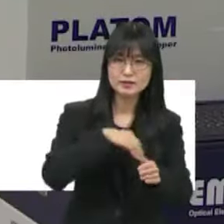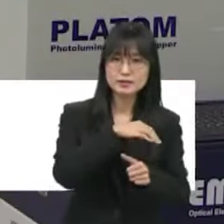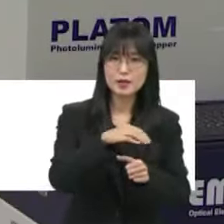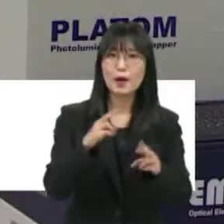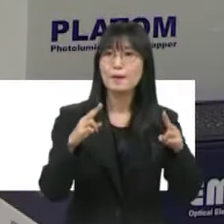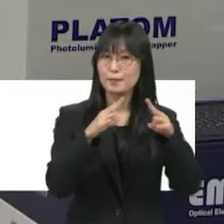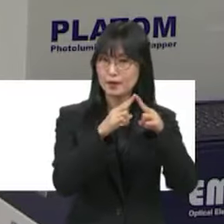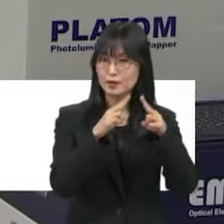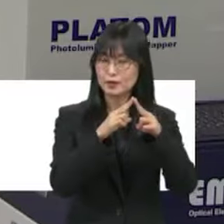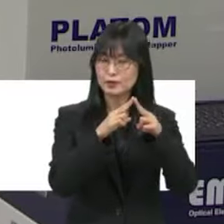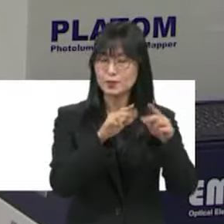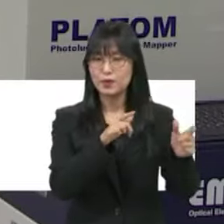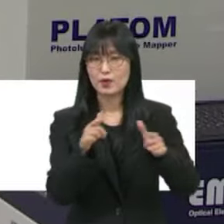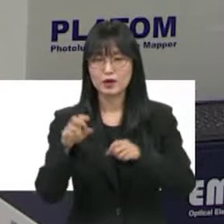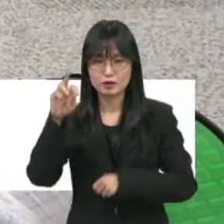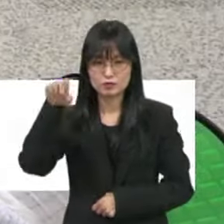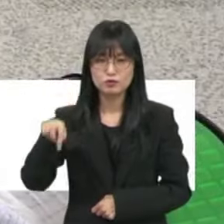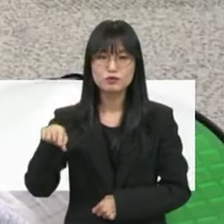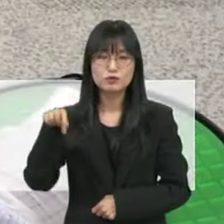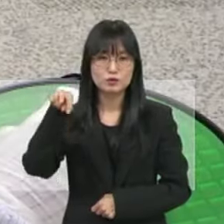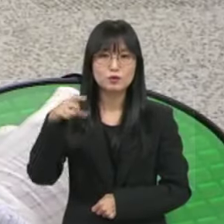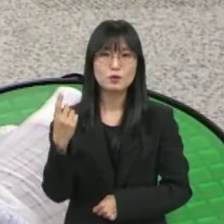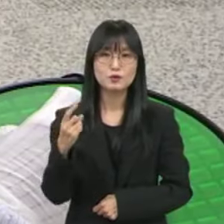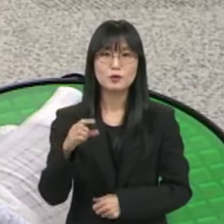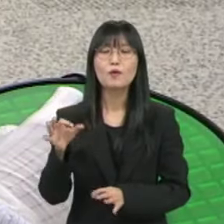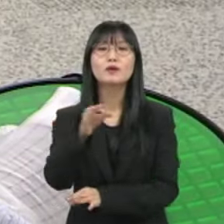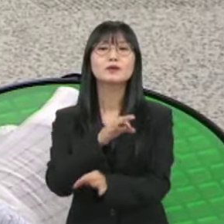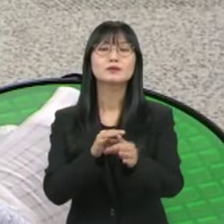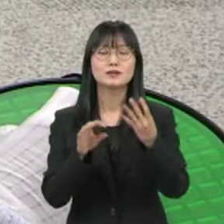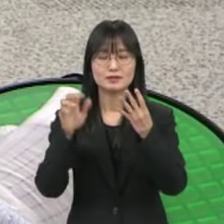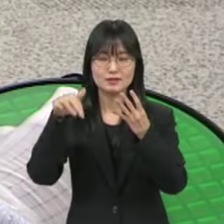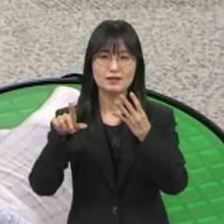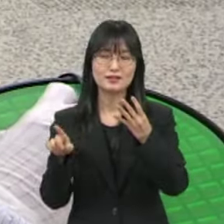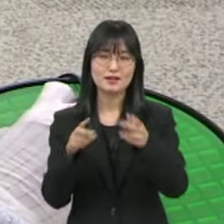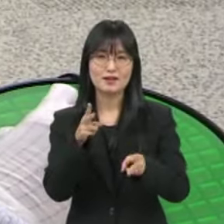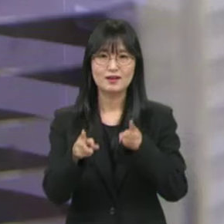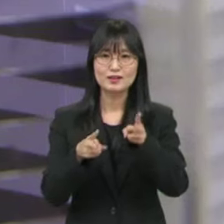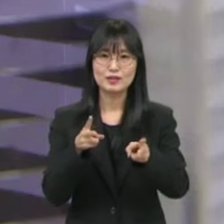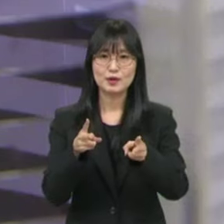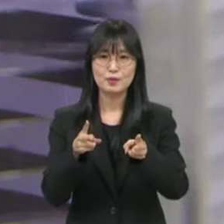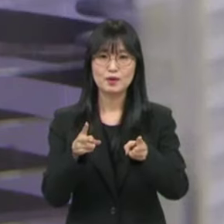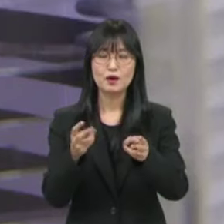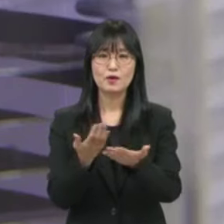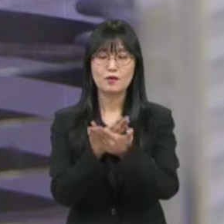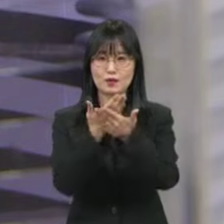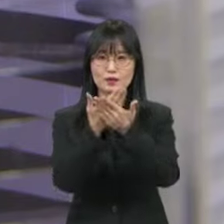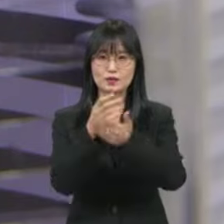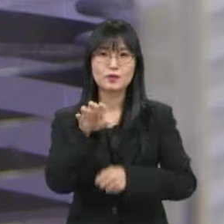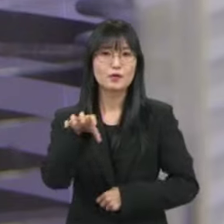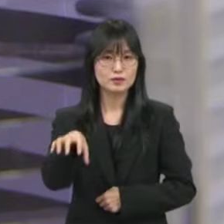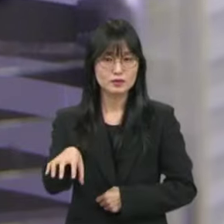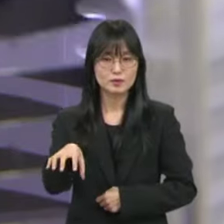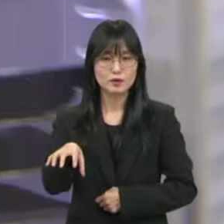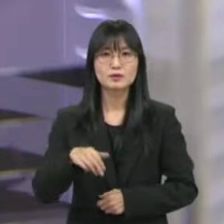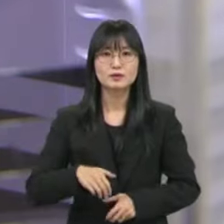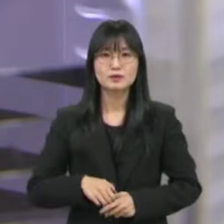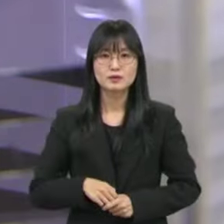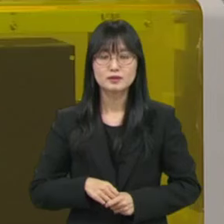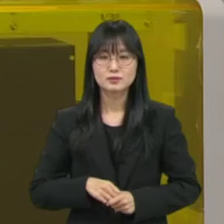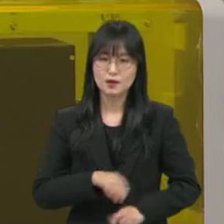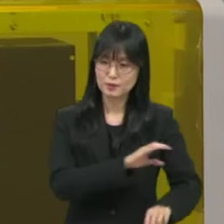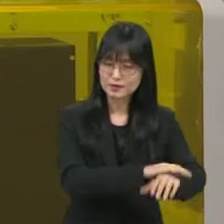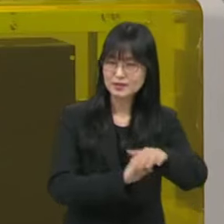반도체와 디스플레이 수소경제 등 4차 산업을 선두하는 글로벌 경제 거점으로 육성하는 사업으로 소속